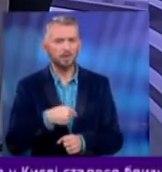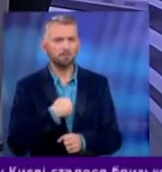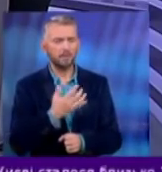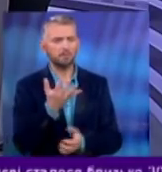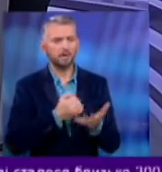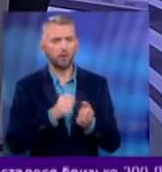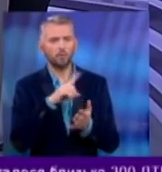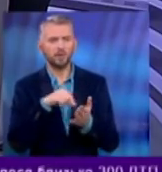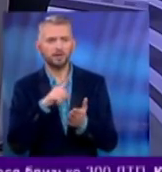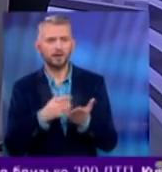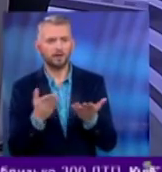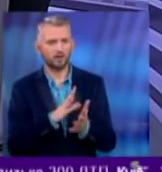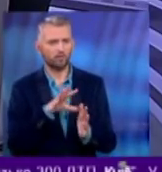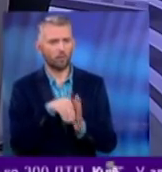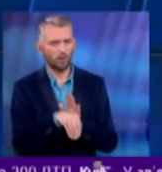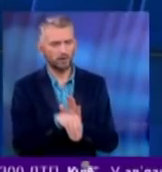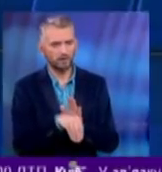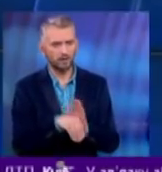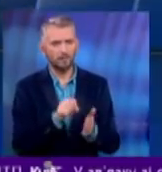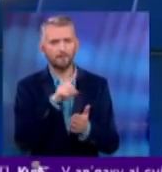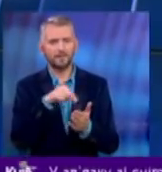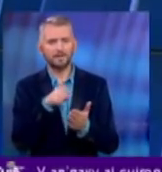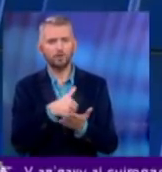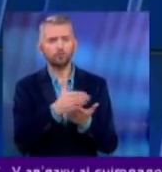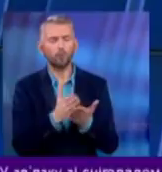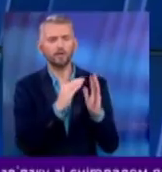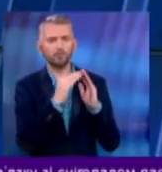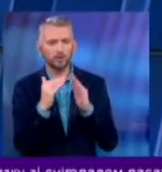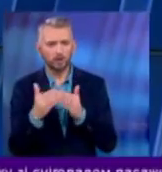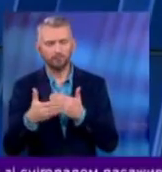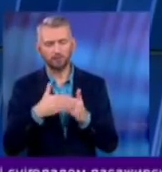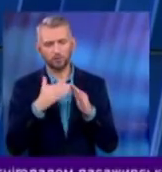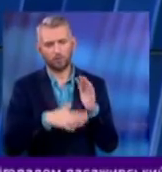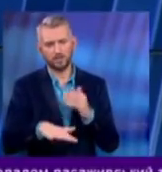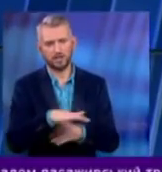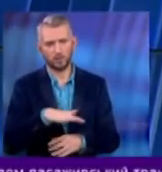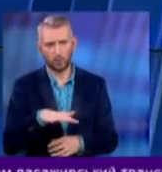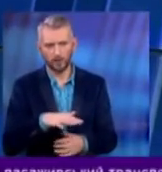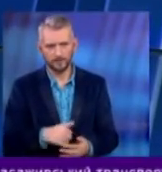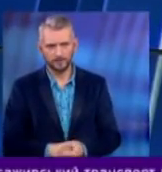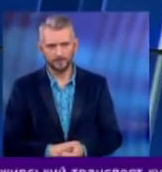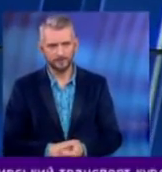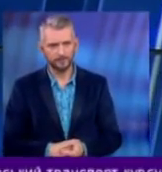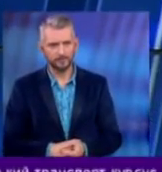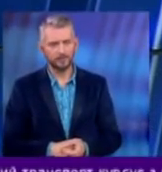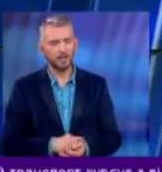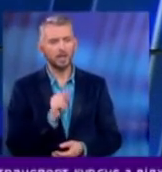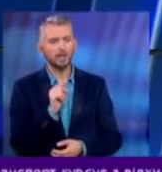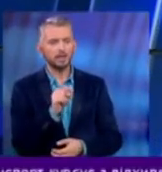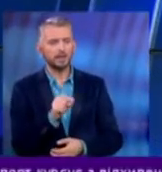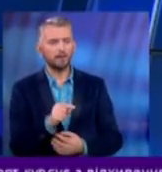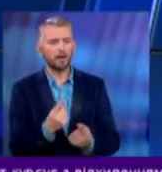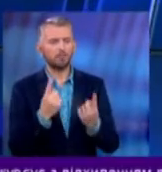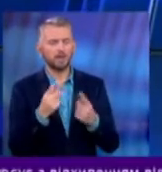приймаємо питання, які входять в питання обслуговування будинків та прибудинкових територій. Цими